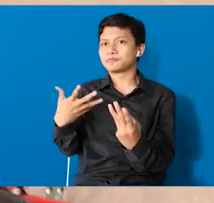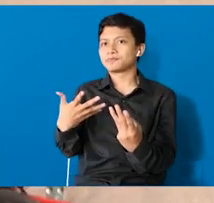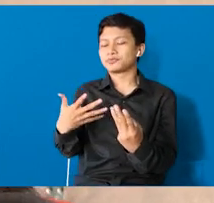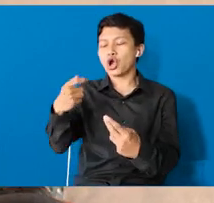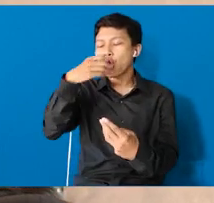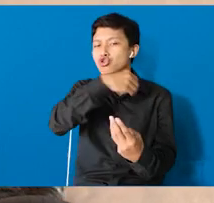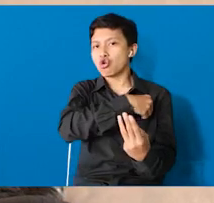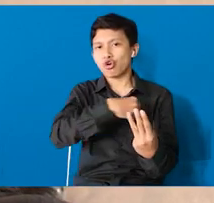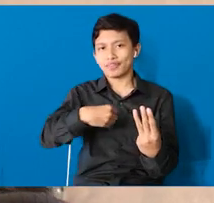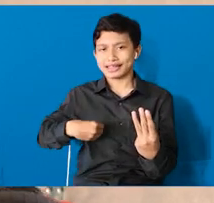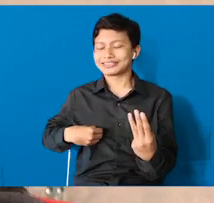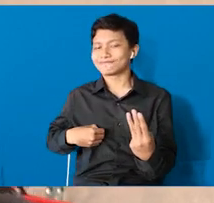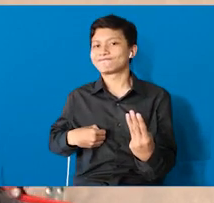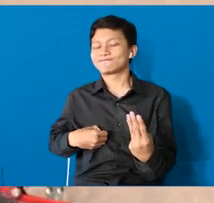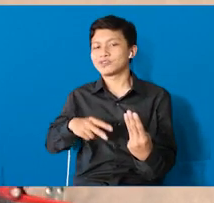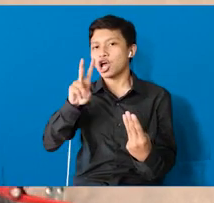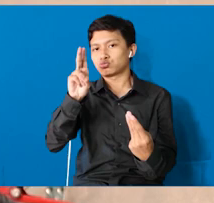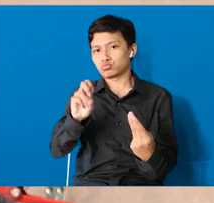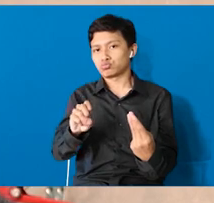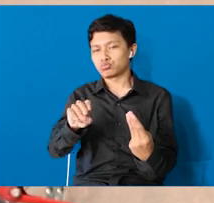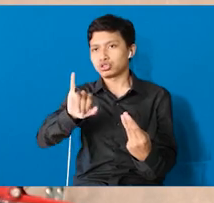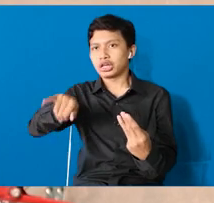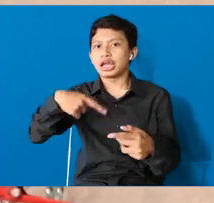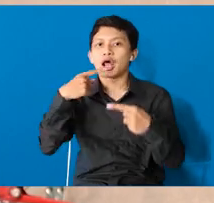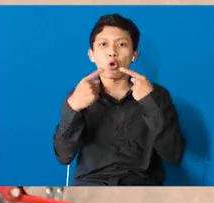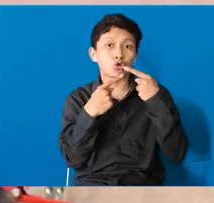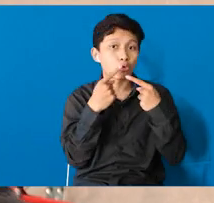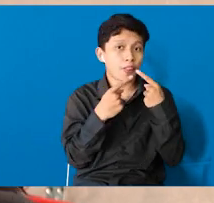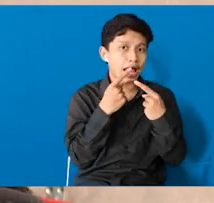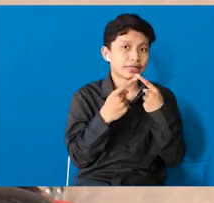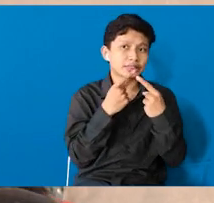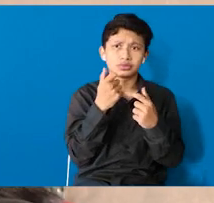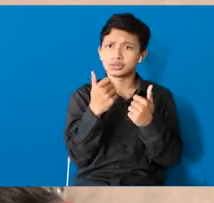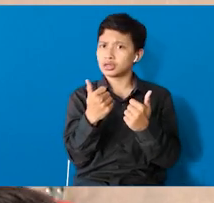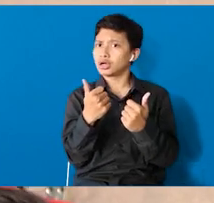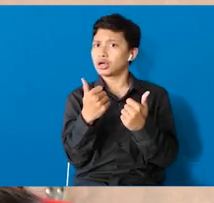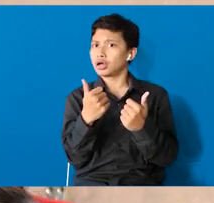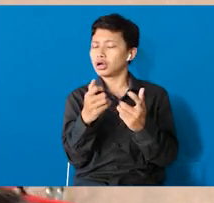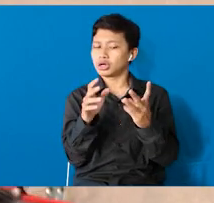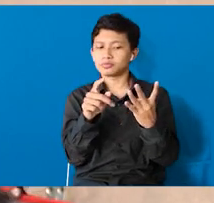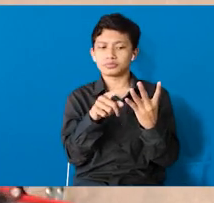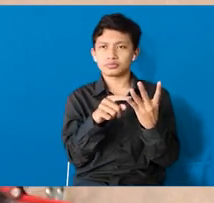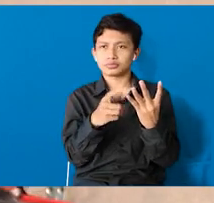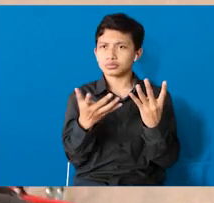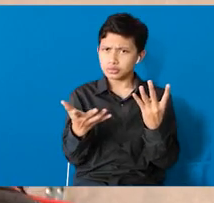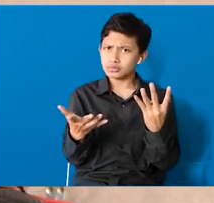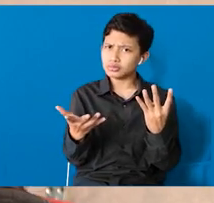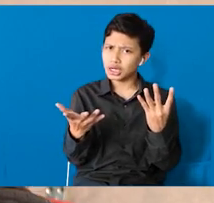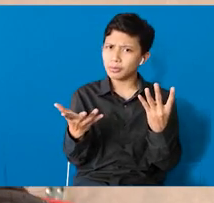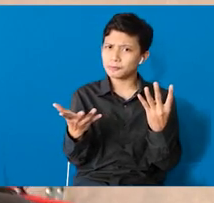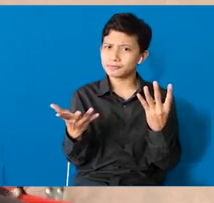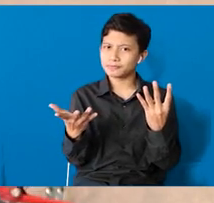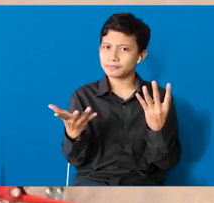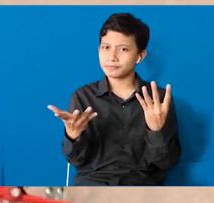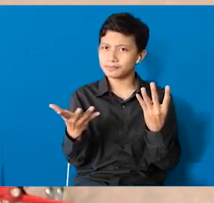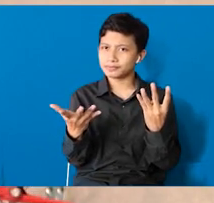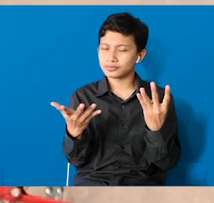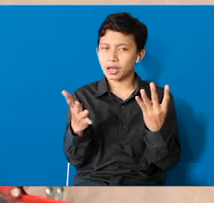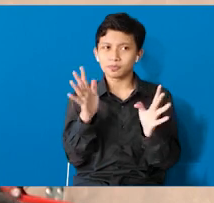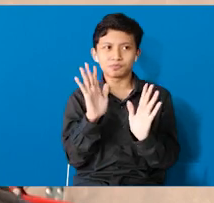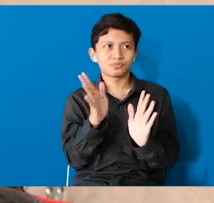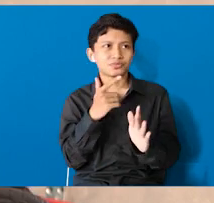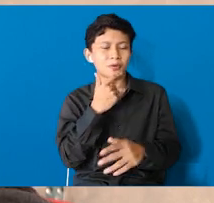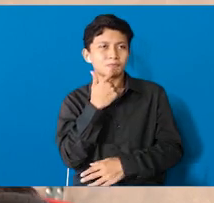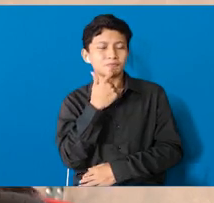perawat atau dokter, karena sebagai meja konsultasi. Kemudian di meja keempat, jika dibutuhkan pemeriksaan